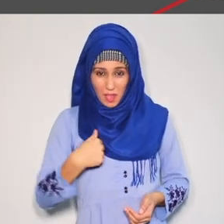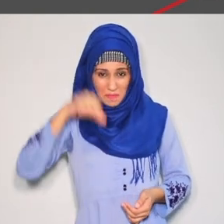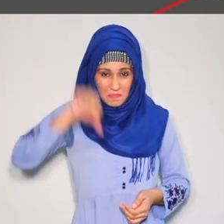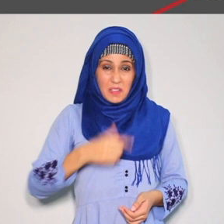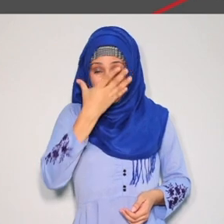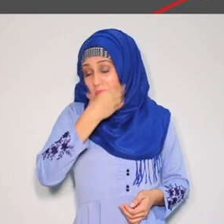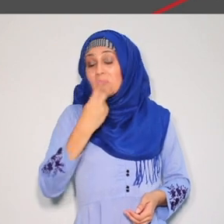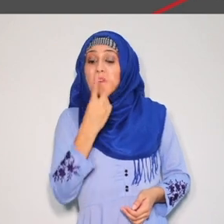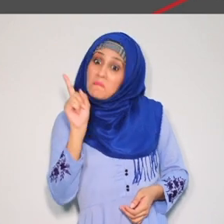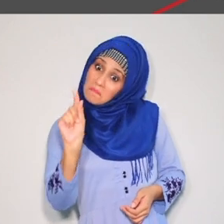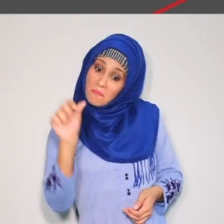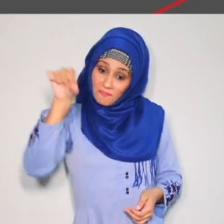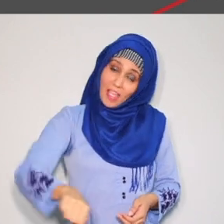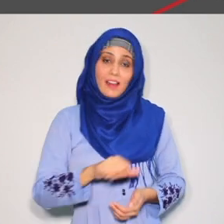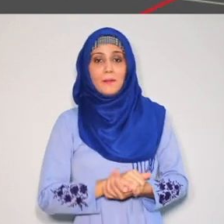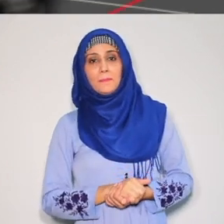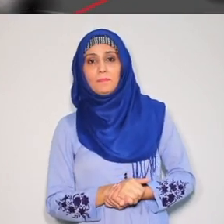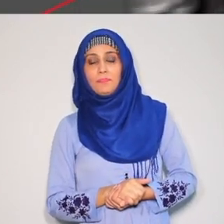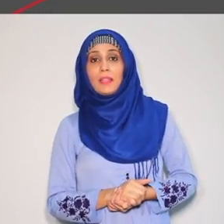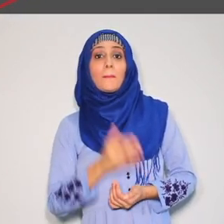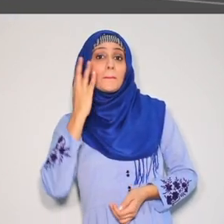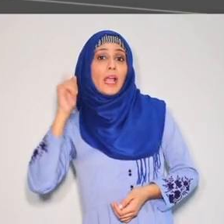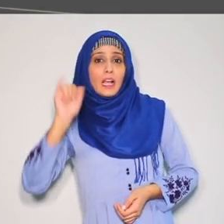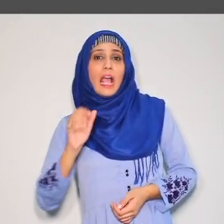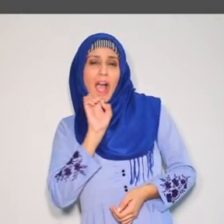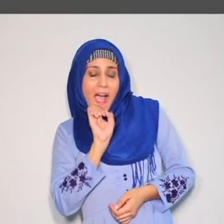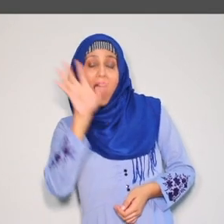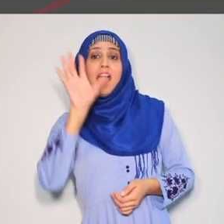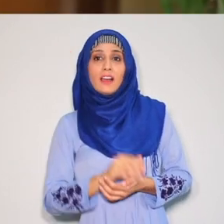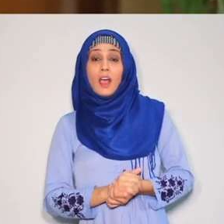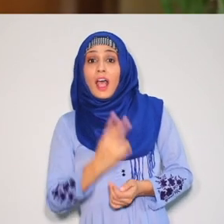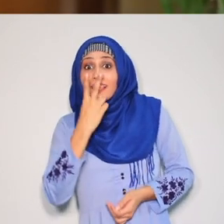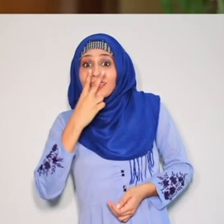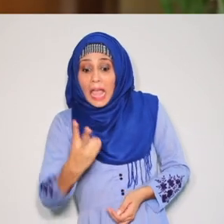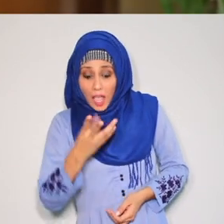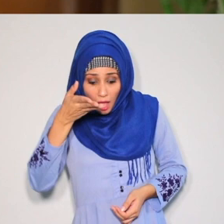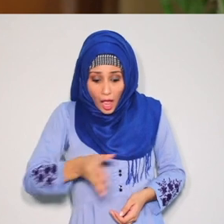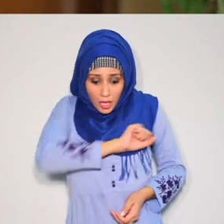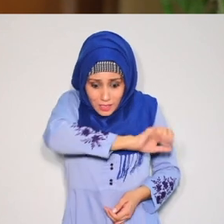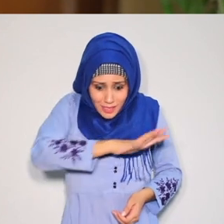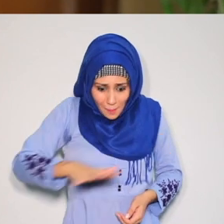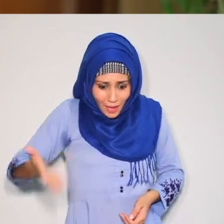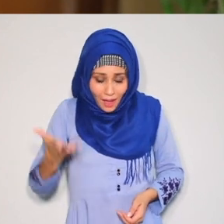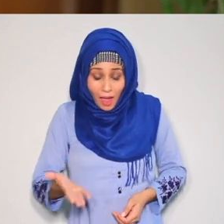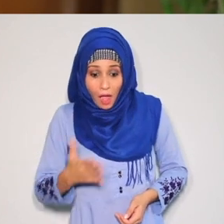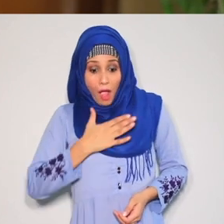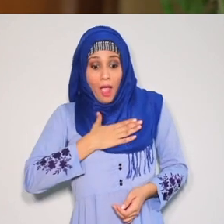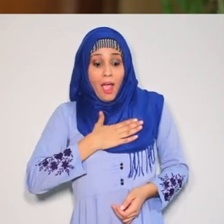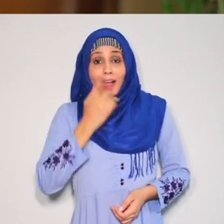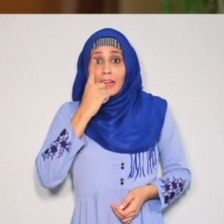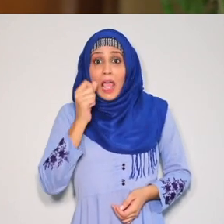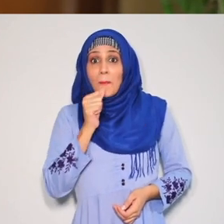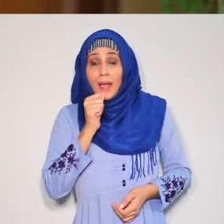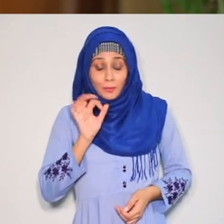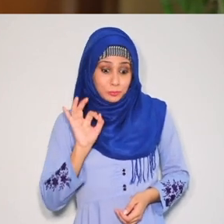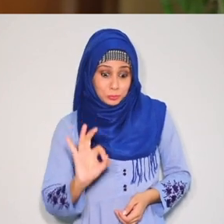जाओ बूम बूम, टुक टुक ने कहा। बूम बूम जोर से चीखा, वो देखो नीचे समंदर है। कितना